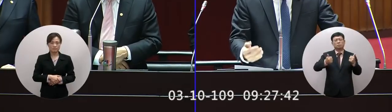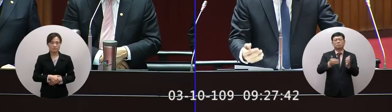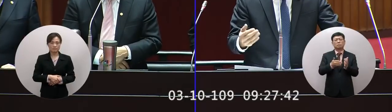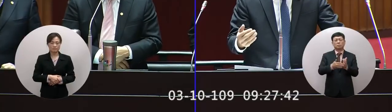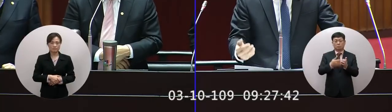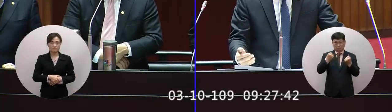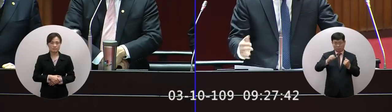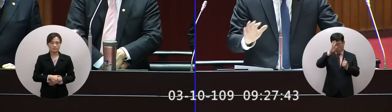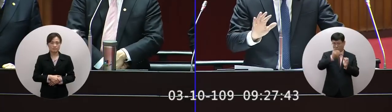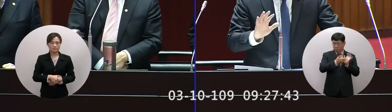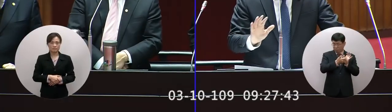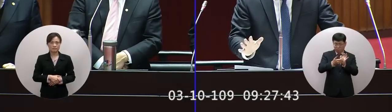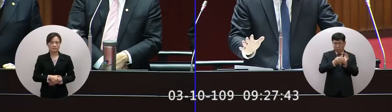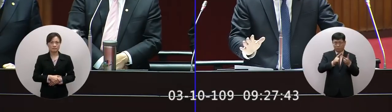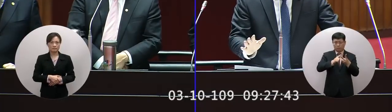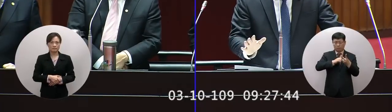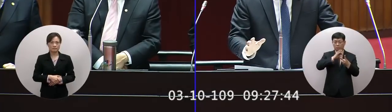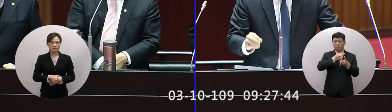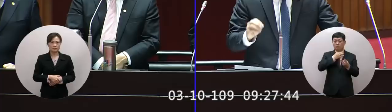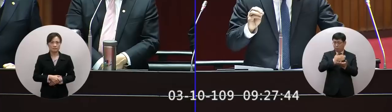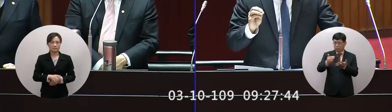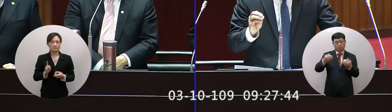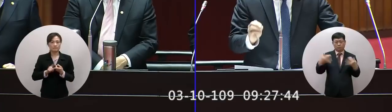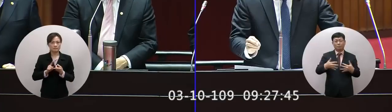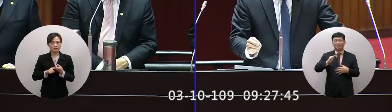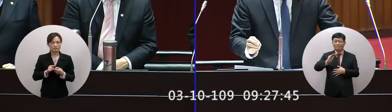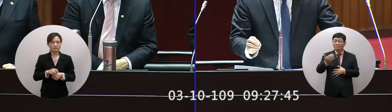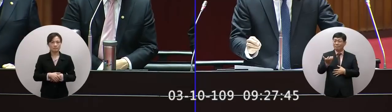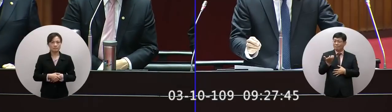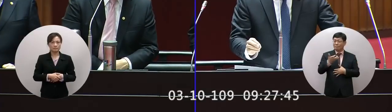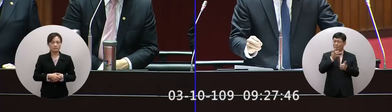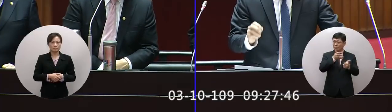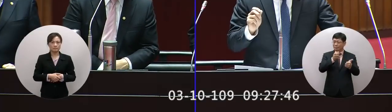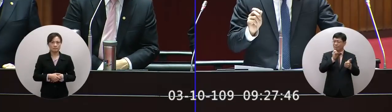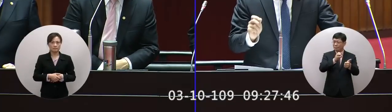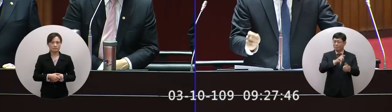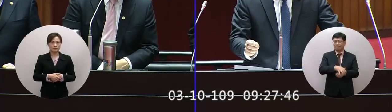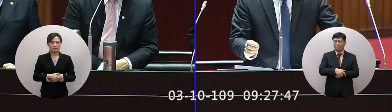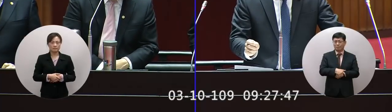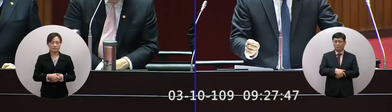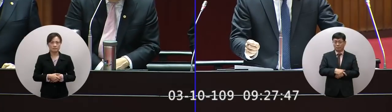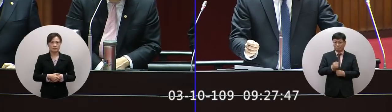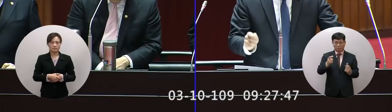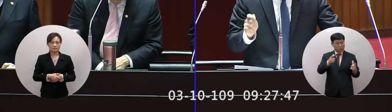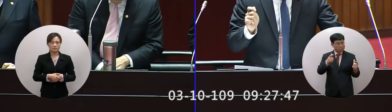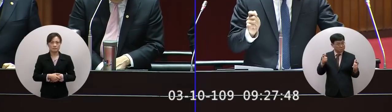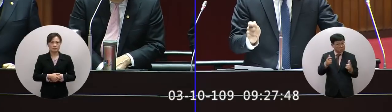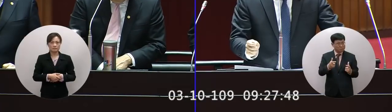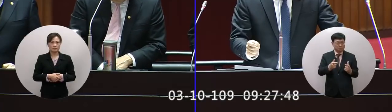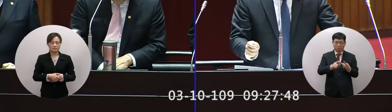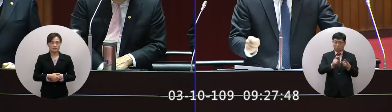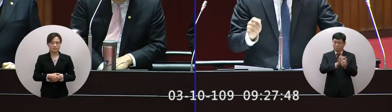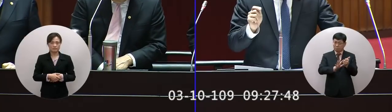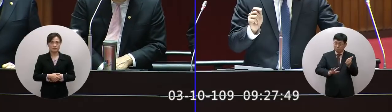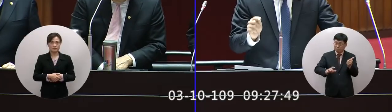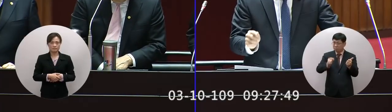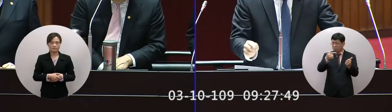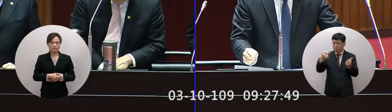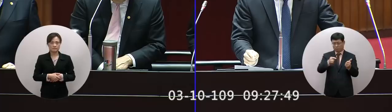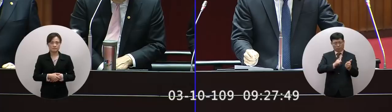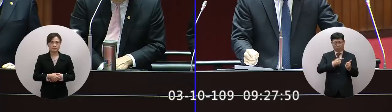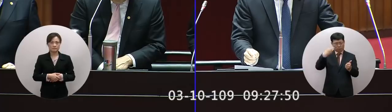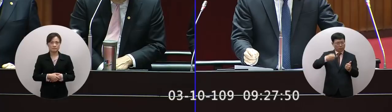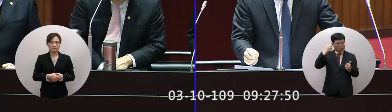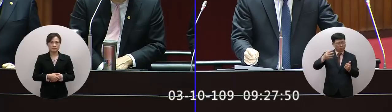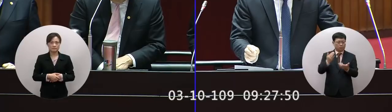家在防疫在纾困上面是没有问题的。但是我刚刚今天已经跟你讲了，规模上面受冲击面，你们必